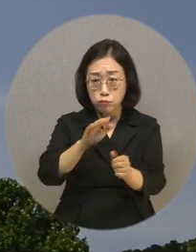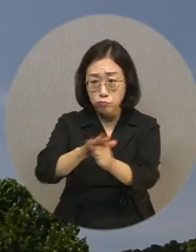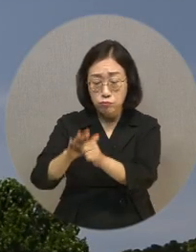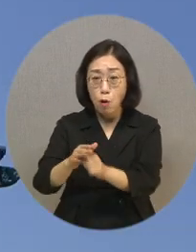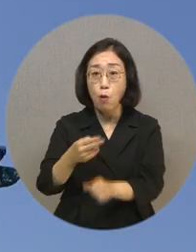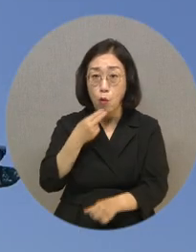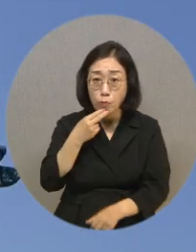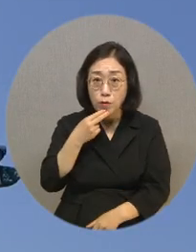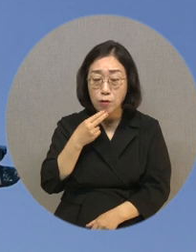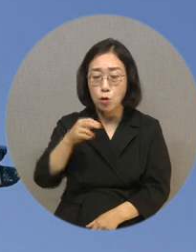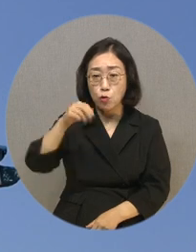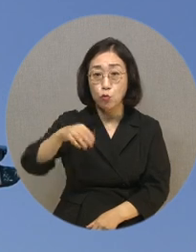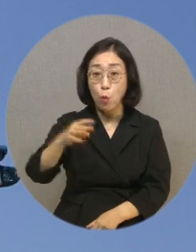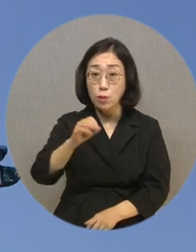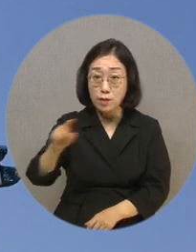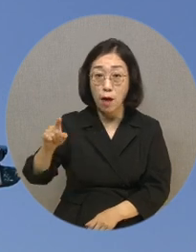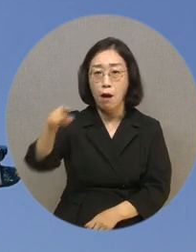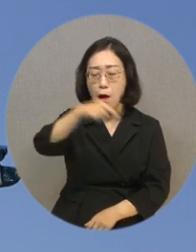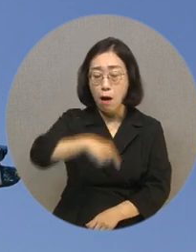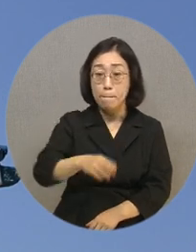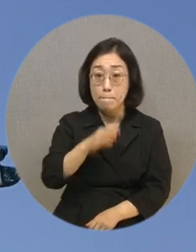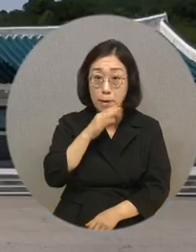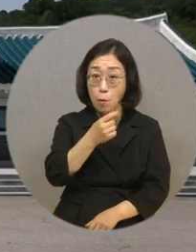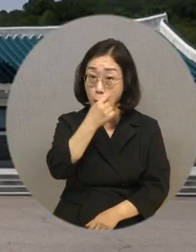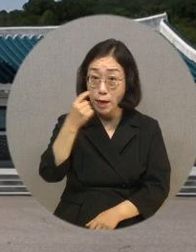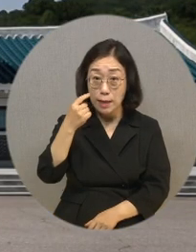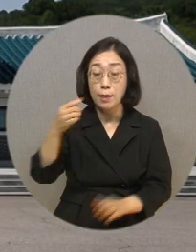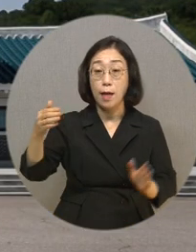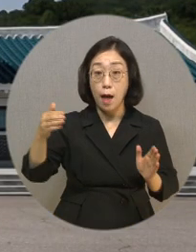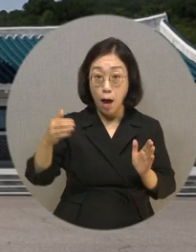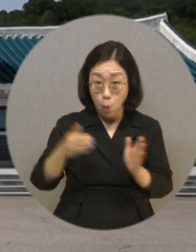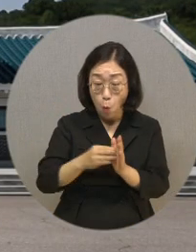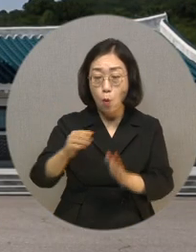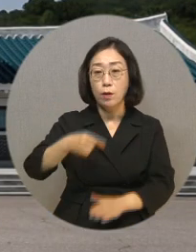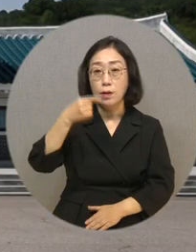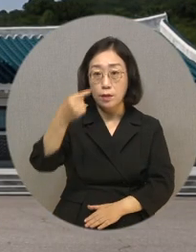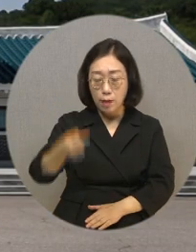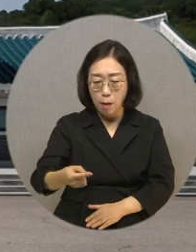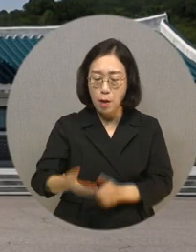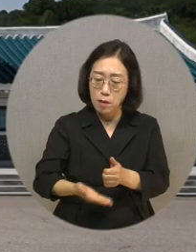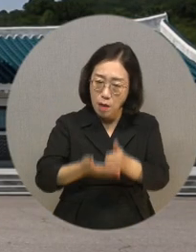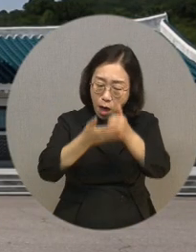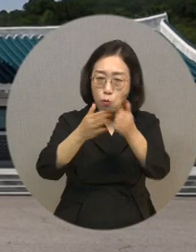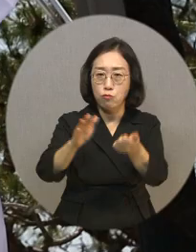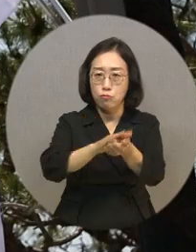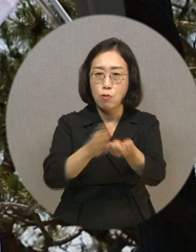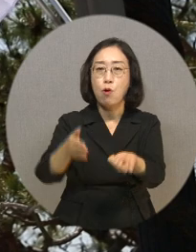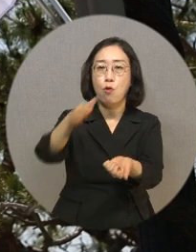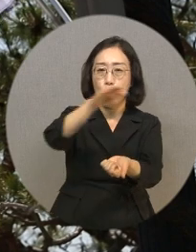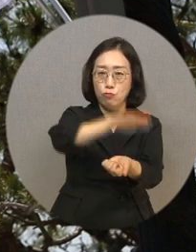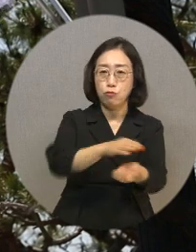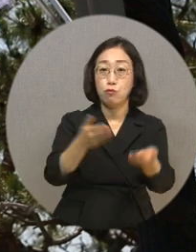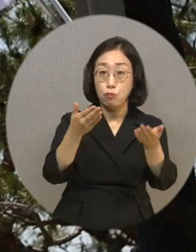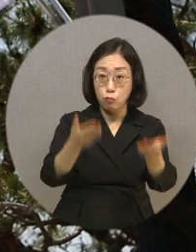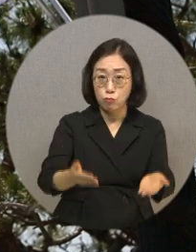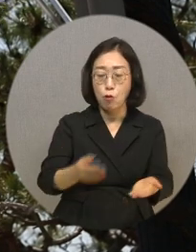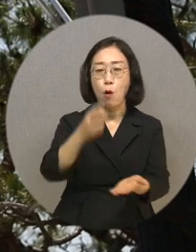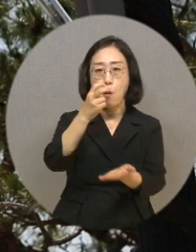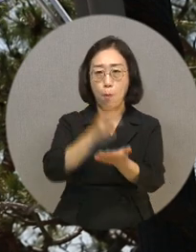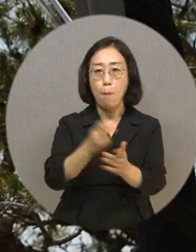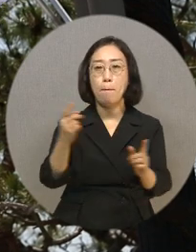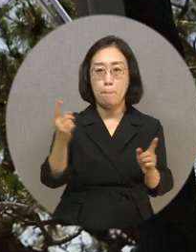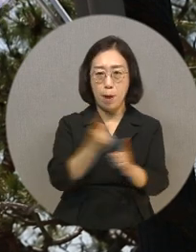전 국가유공자 등 여부를 확인하고 이에 해당하는 경우 장사 예우를 받을 수 있도록 모법이 개정됨에 따라